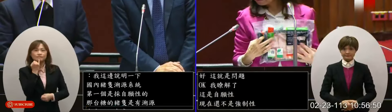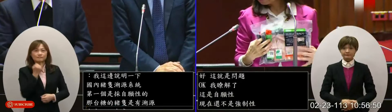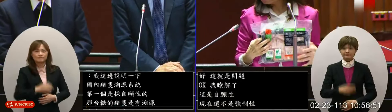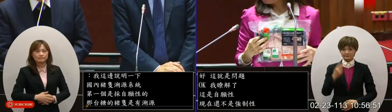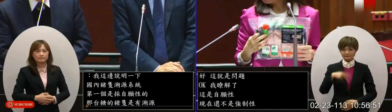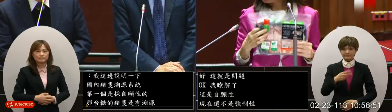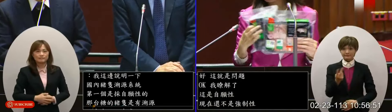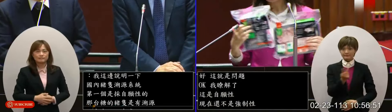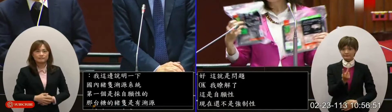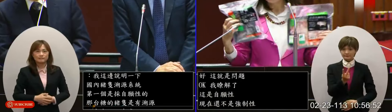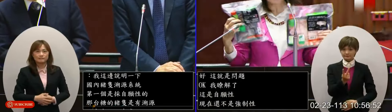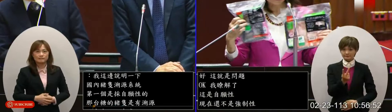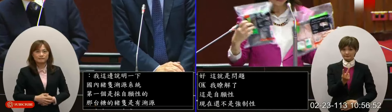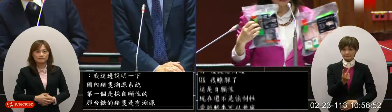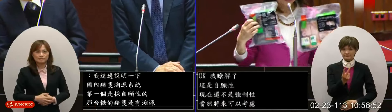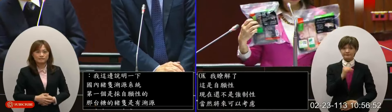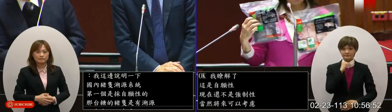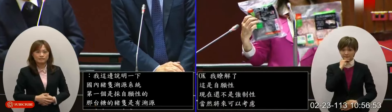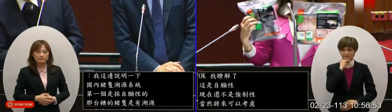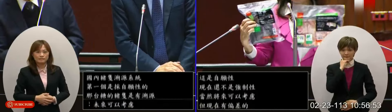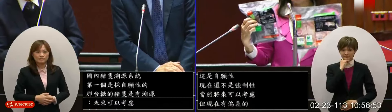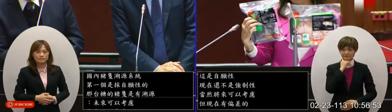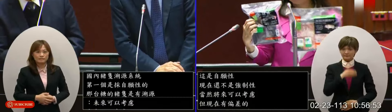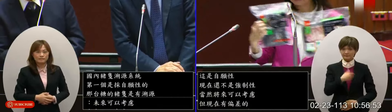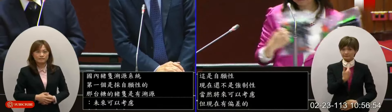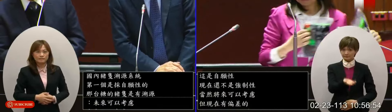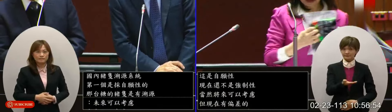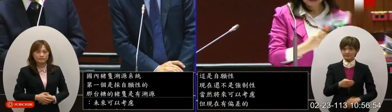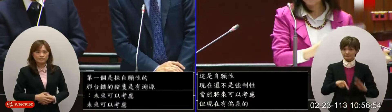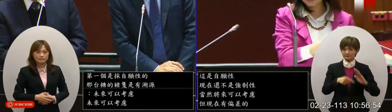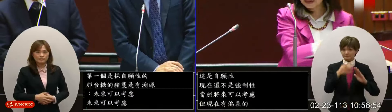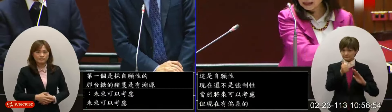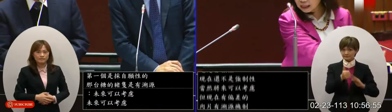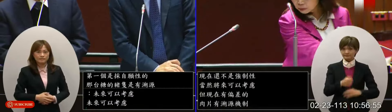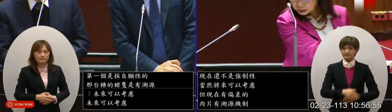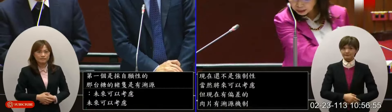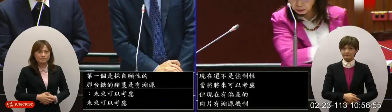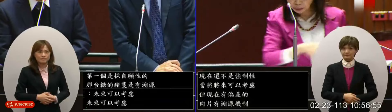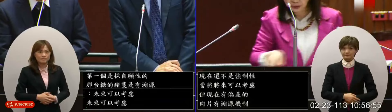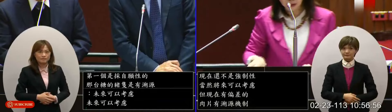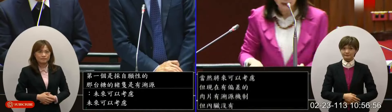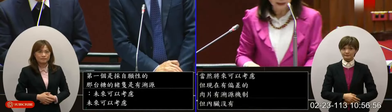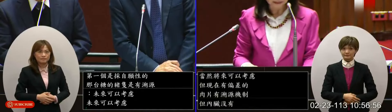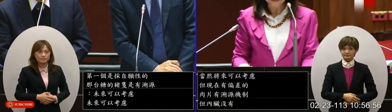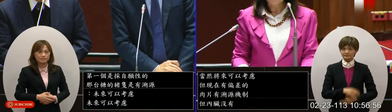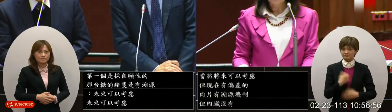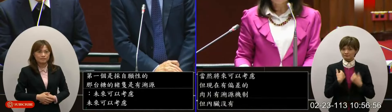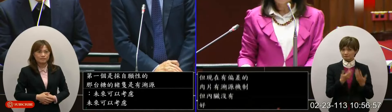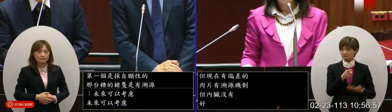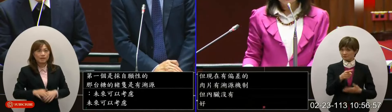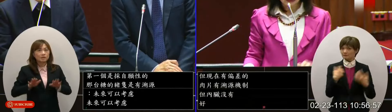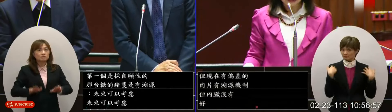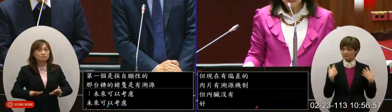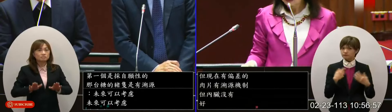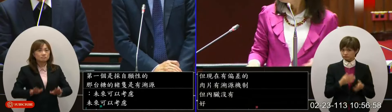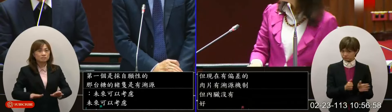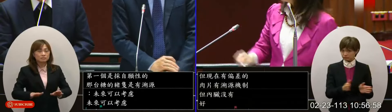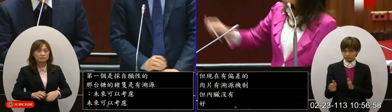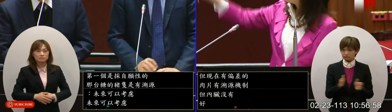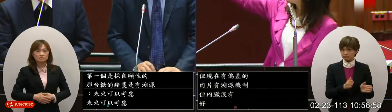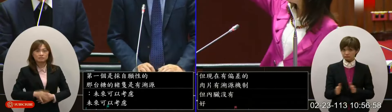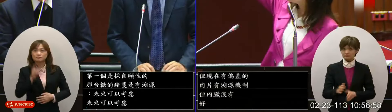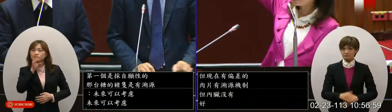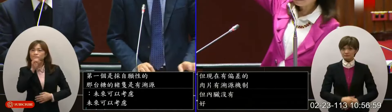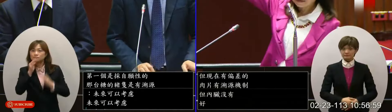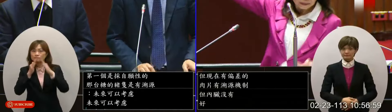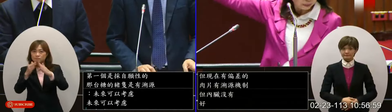张，等一下再让院长来，好，交给院长来去处理。 现在哈，台